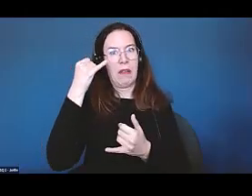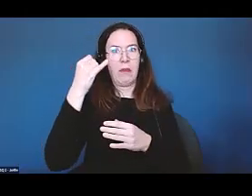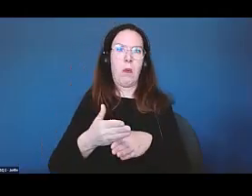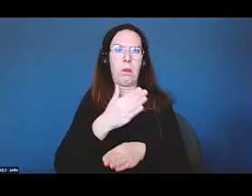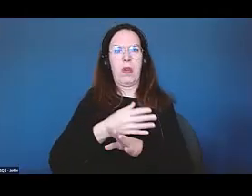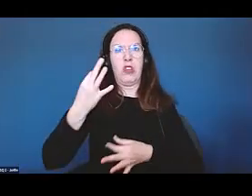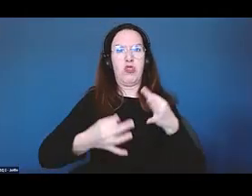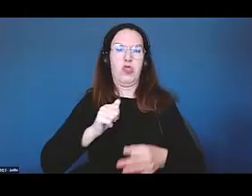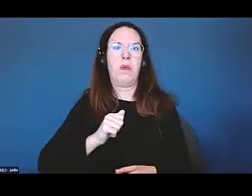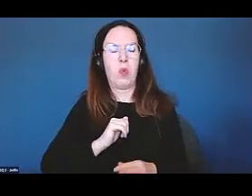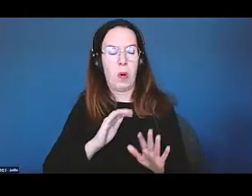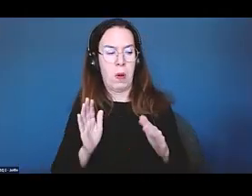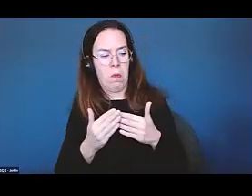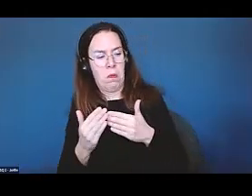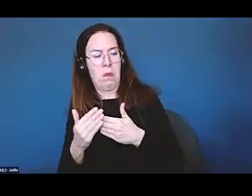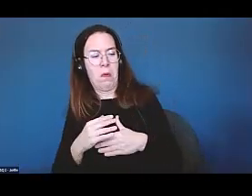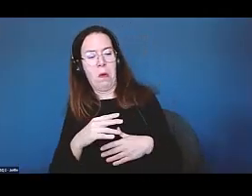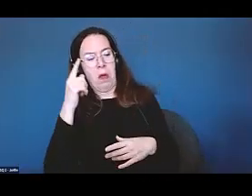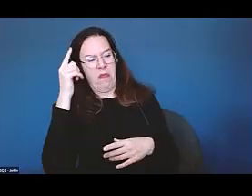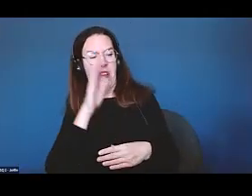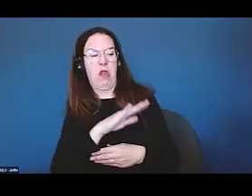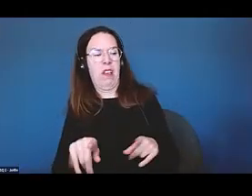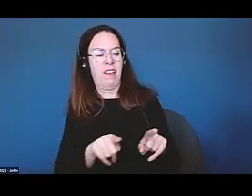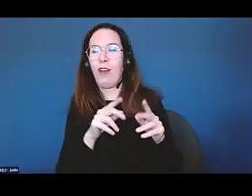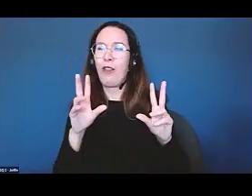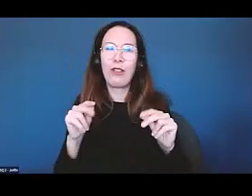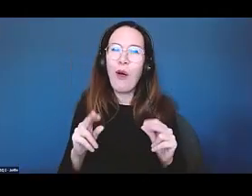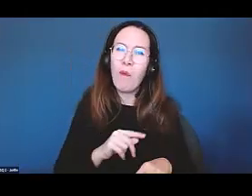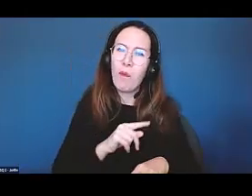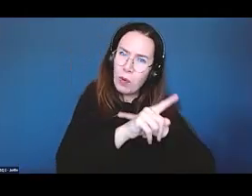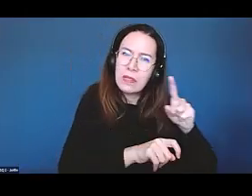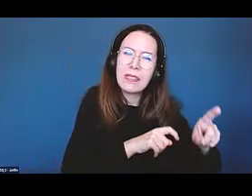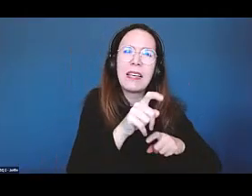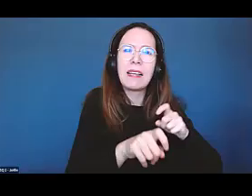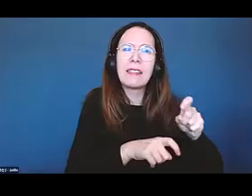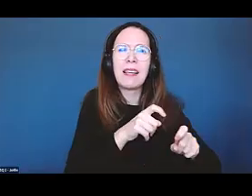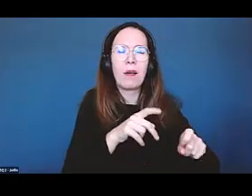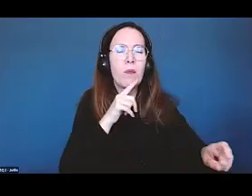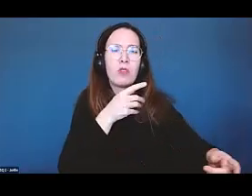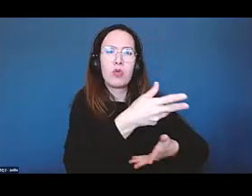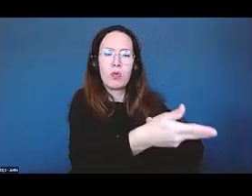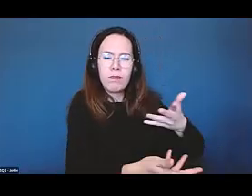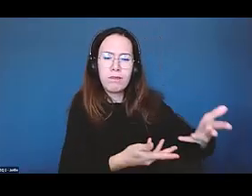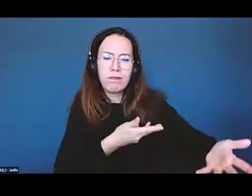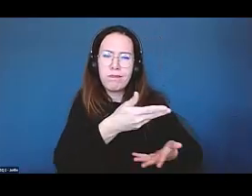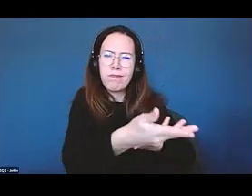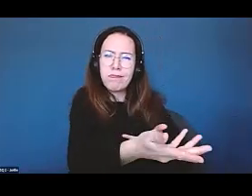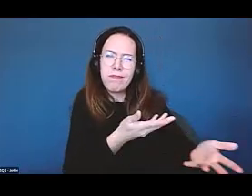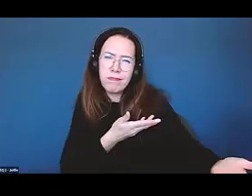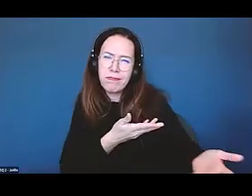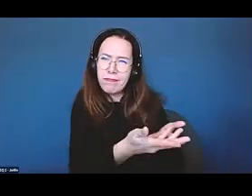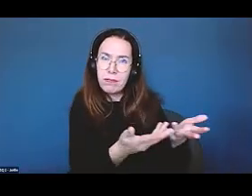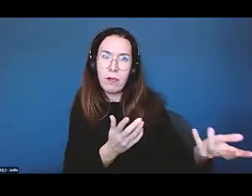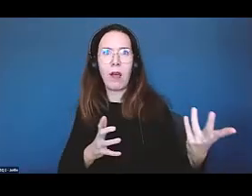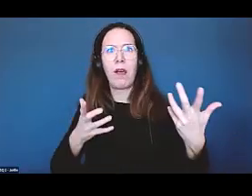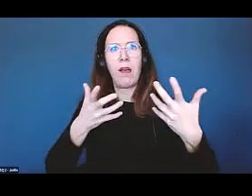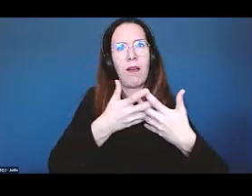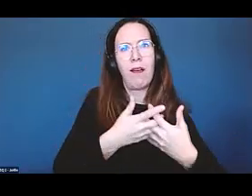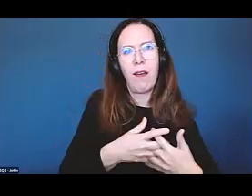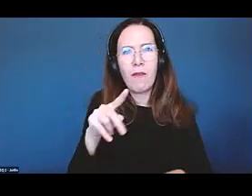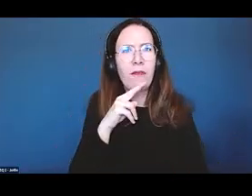d'arriver de faire des conclusions, cela s'assure que nous servons et que nous